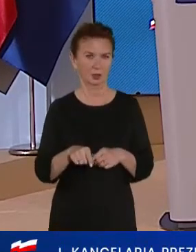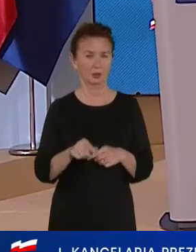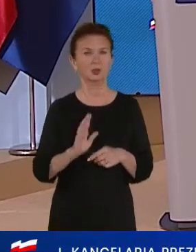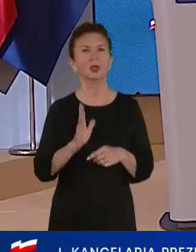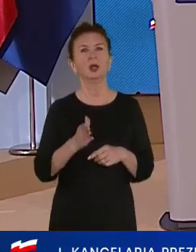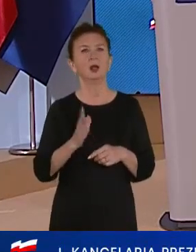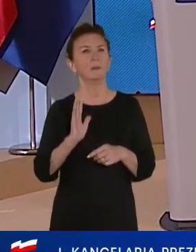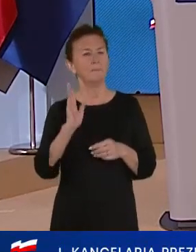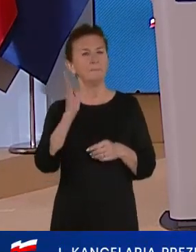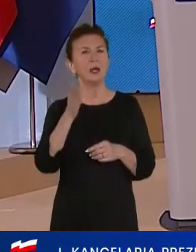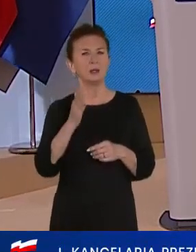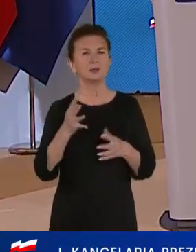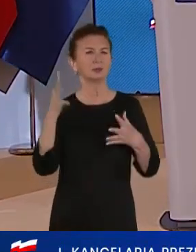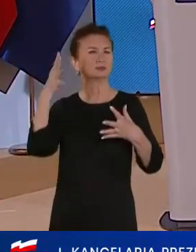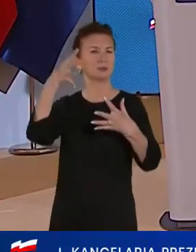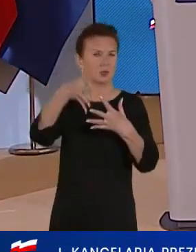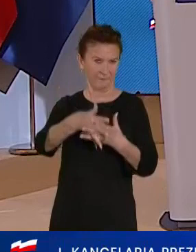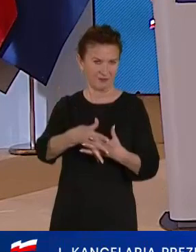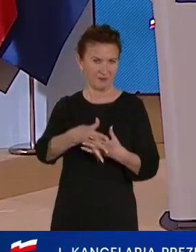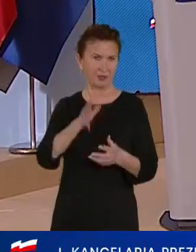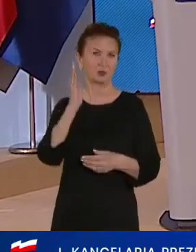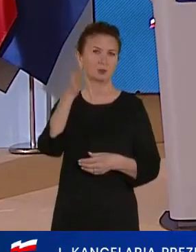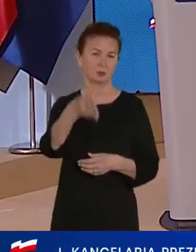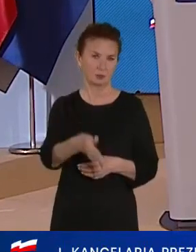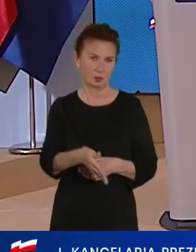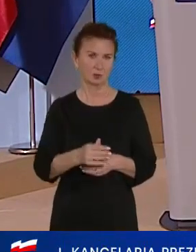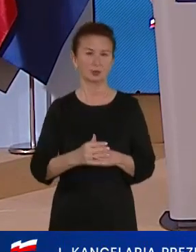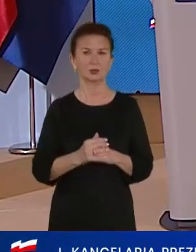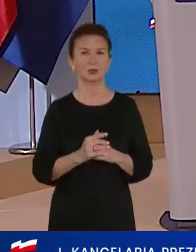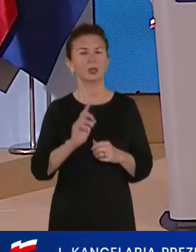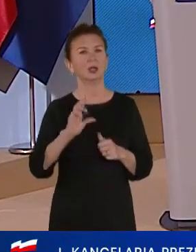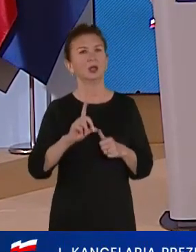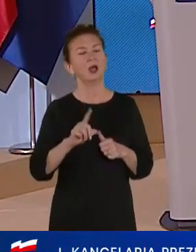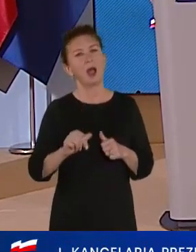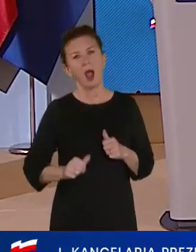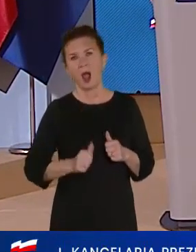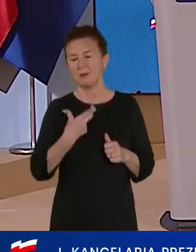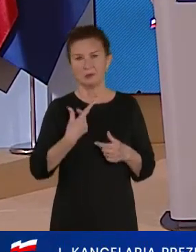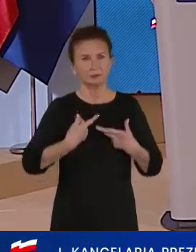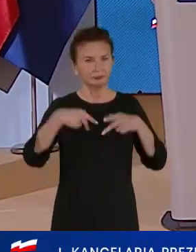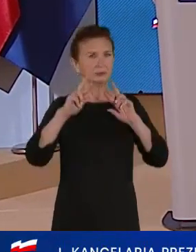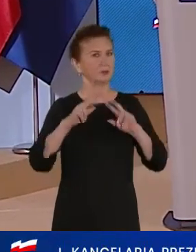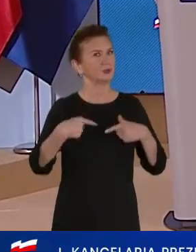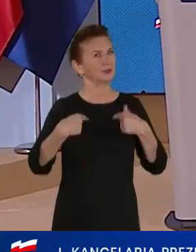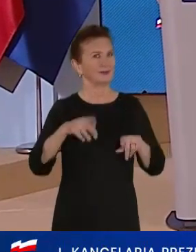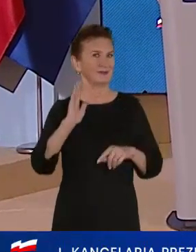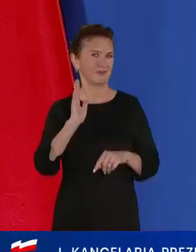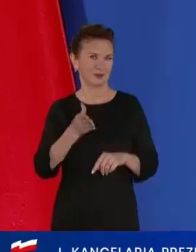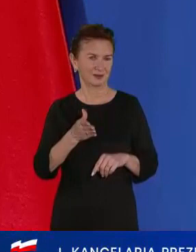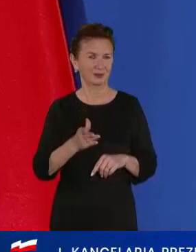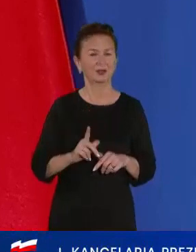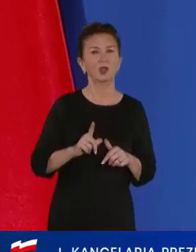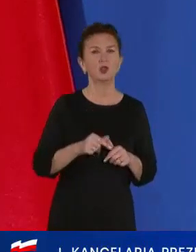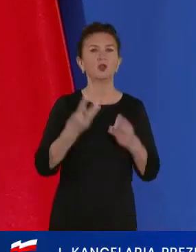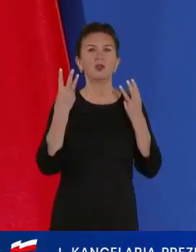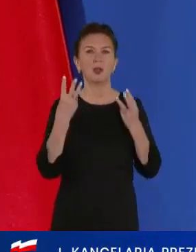tą przewidywalność, przejrzystość, tak żeby nie zaskakiwać nikogo, to najważniejsze jest to, że to